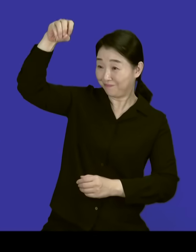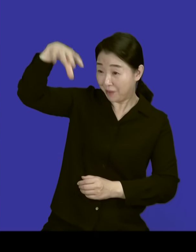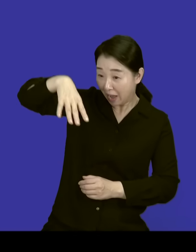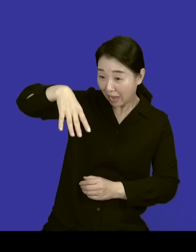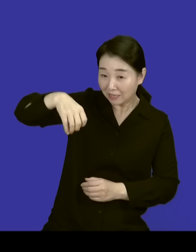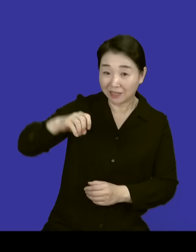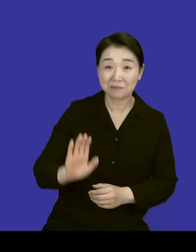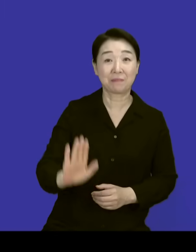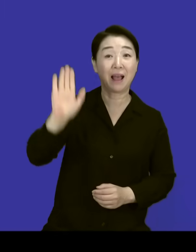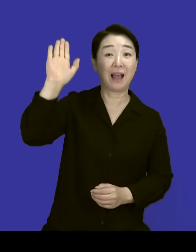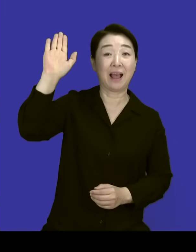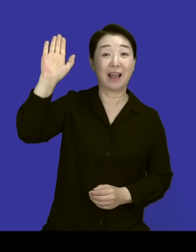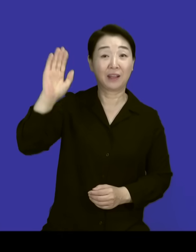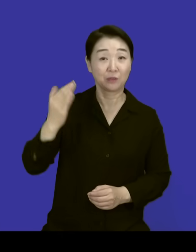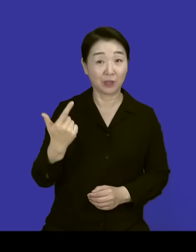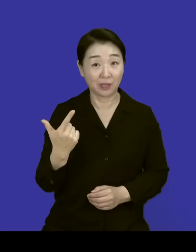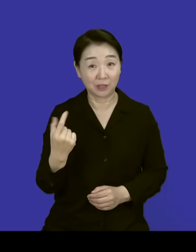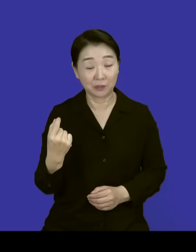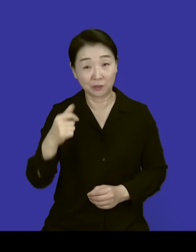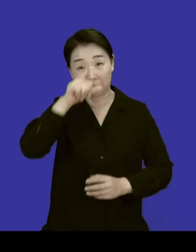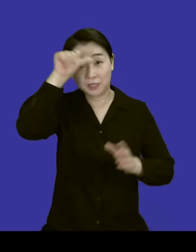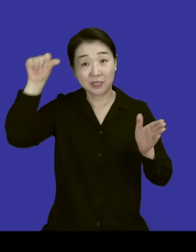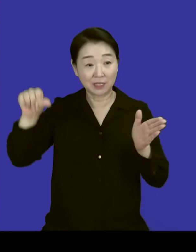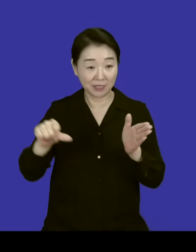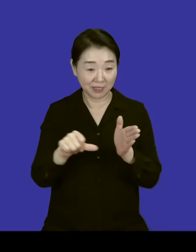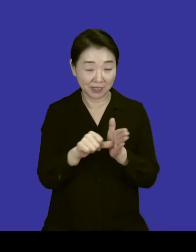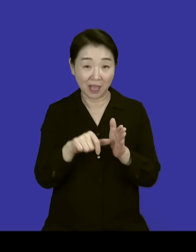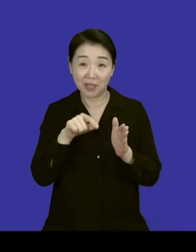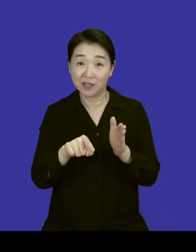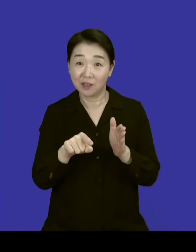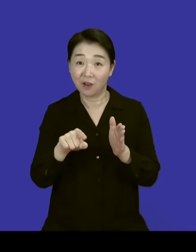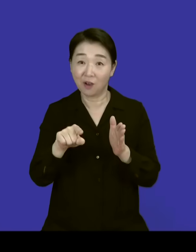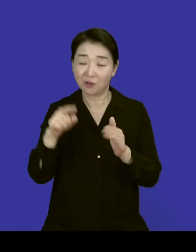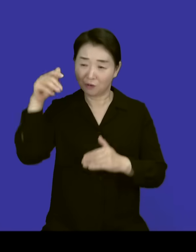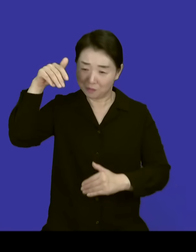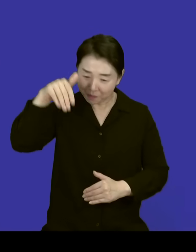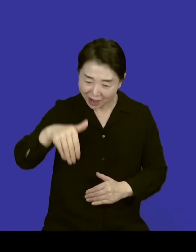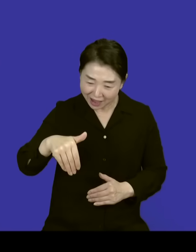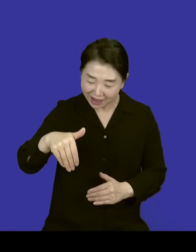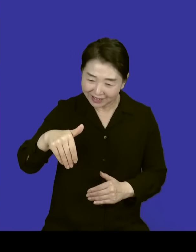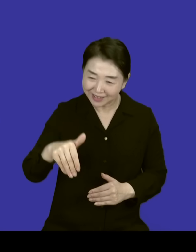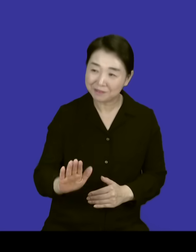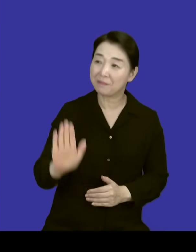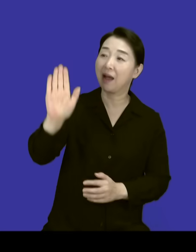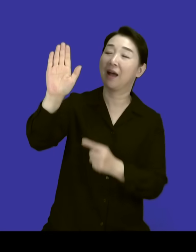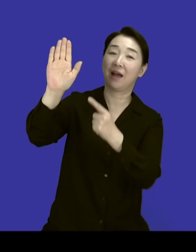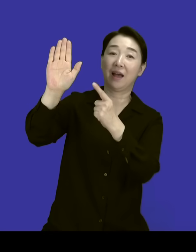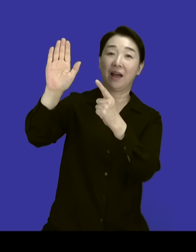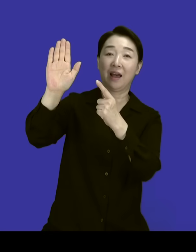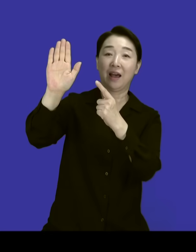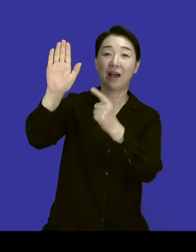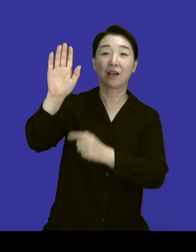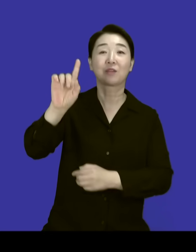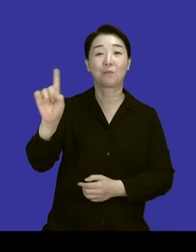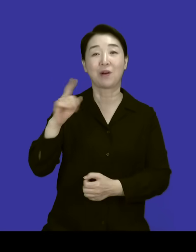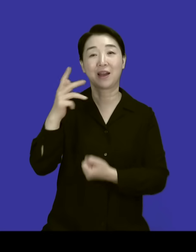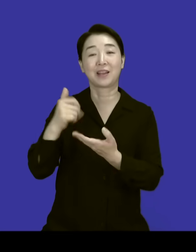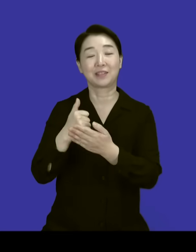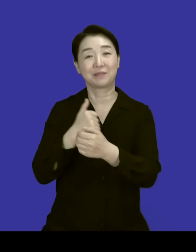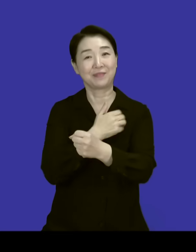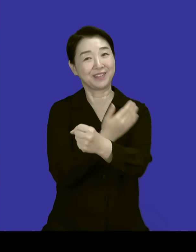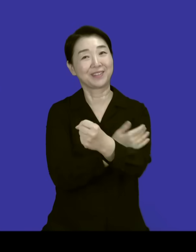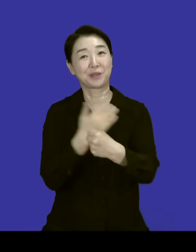하늘로 치솟아 오르게 되죠. 네. 우리가 인생에서도 바닥을 치게 되면 그 높이만큼 떠오를 수 있는 것은 하나님의 능력으로만 가능한 것